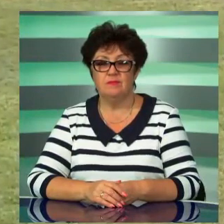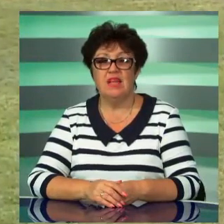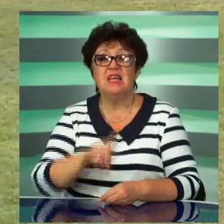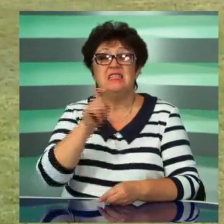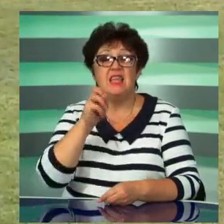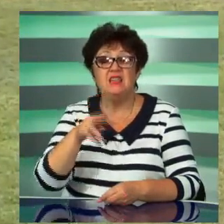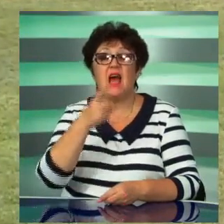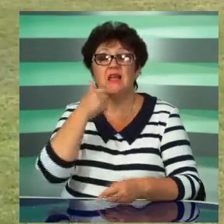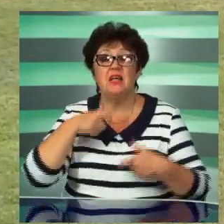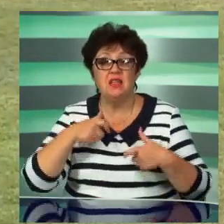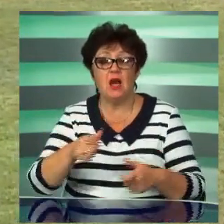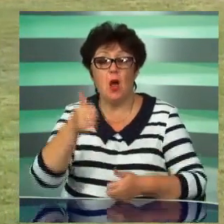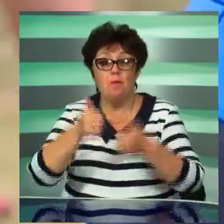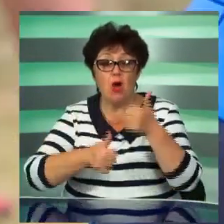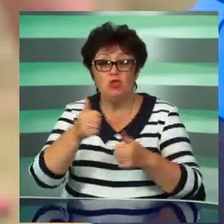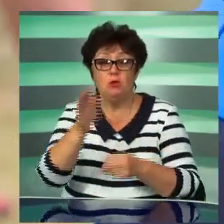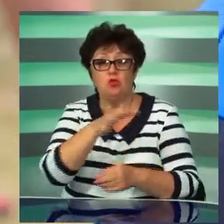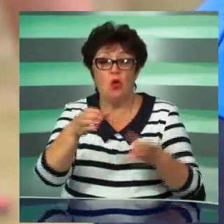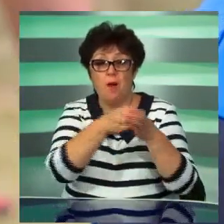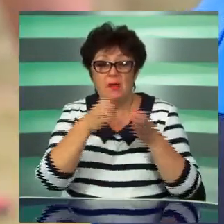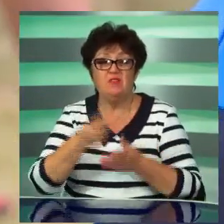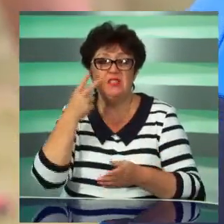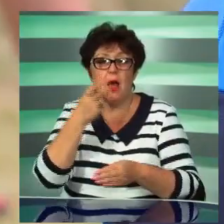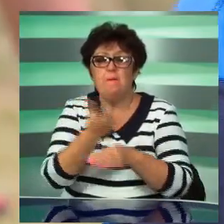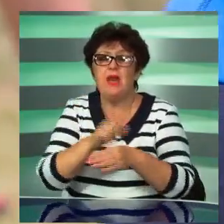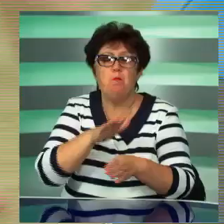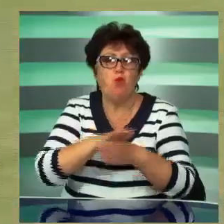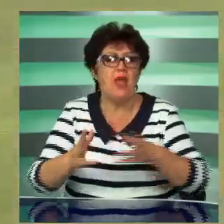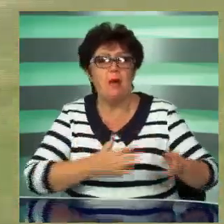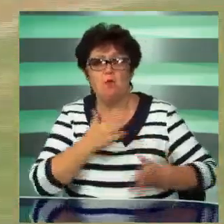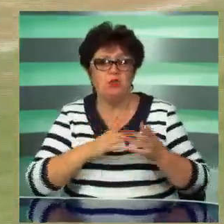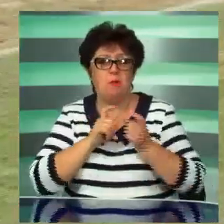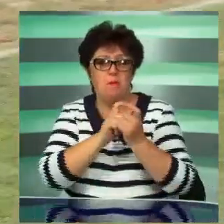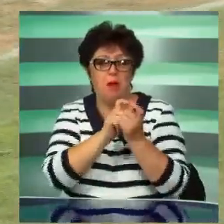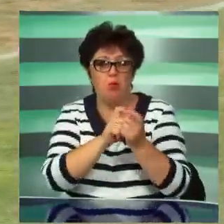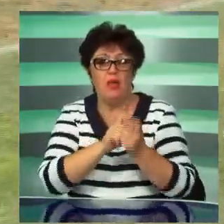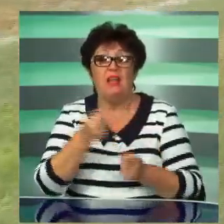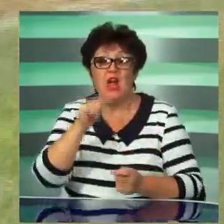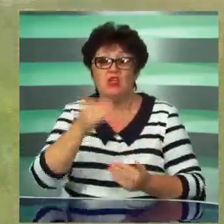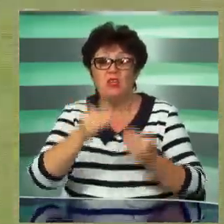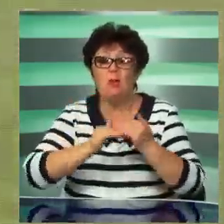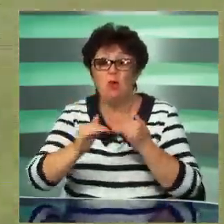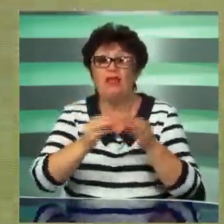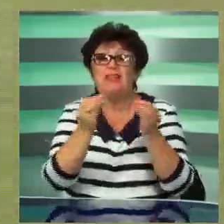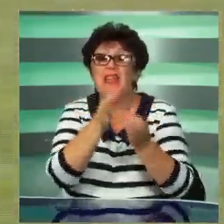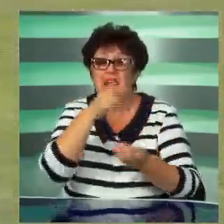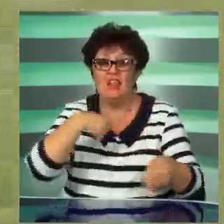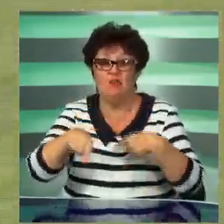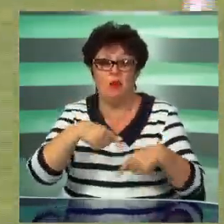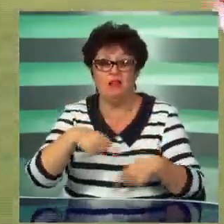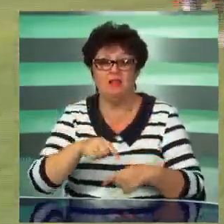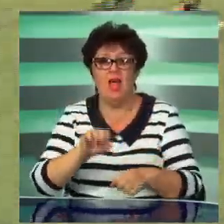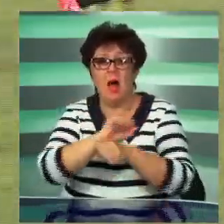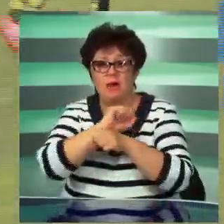«Зенит» Краснодар. Матчи между этими командами всегда переполнены эмоциями и борьбой. Даже если на поле десятилетние футболисты.